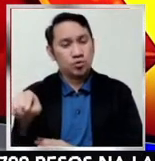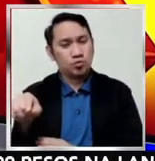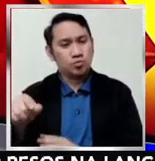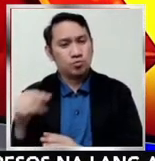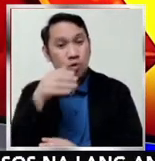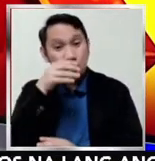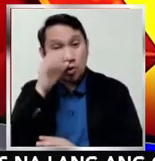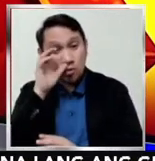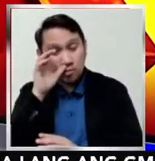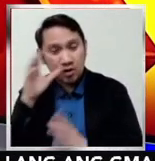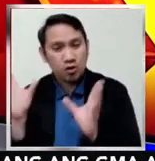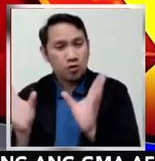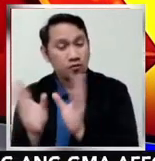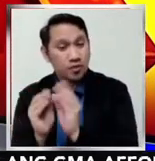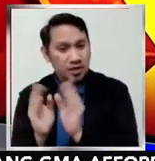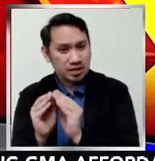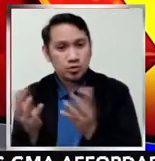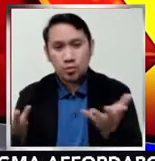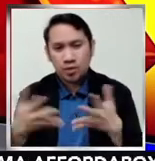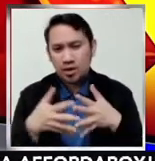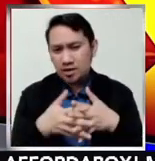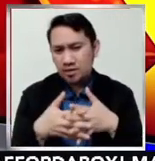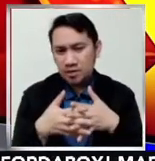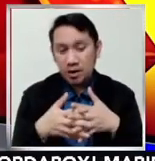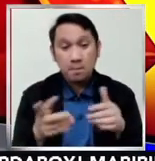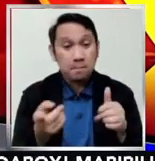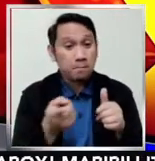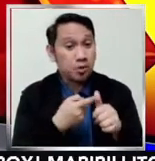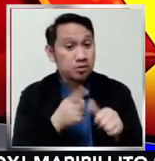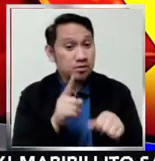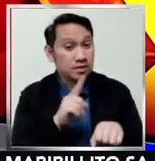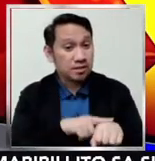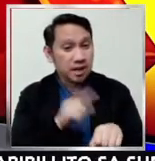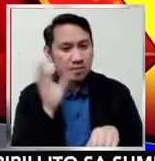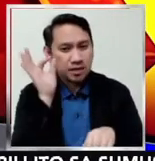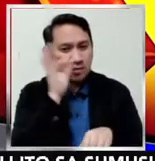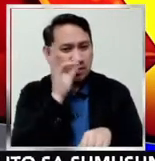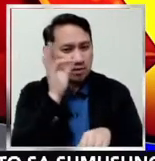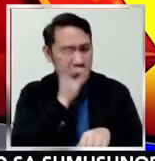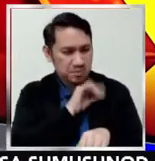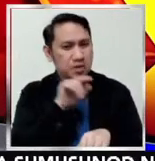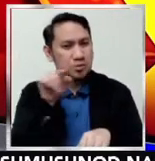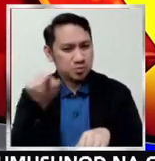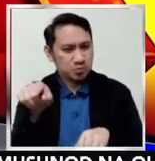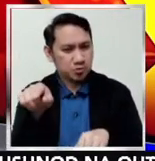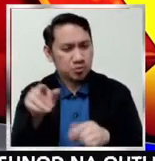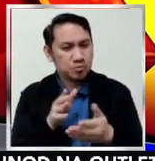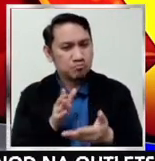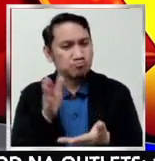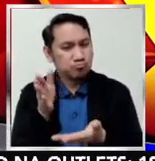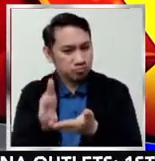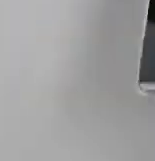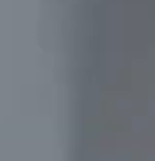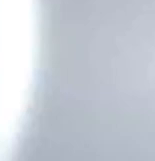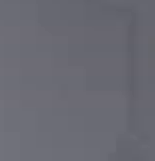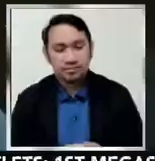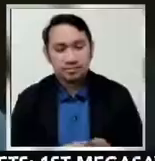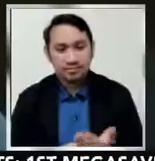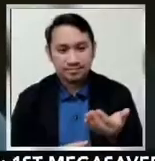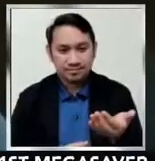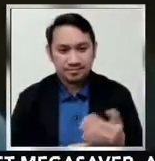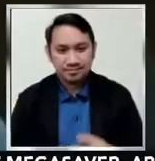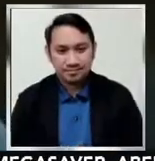naturang convention na nagtampok na noon ng maraming Hollywood superhero projects. Makichika tayo kay Katatibayan.